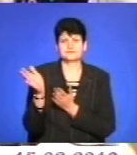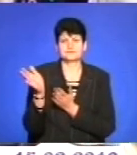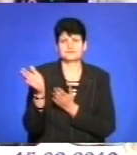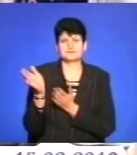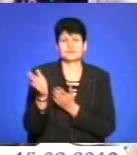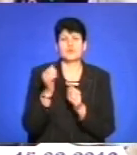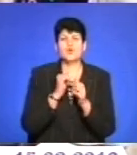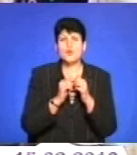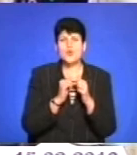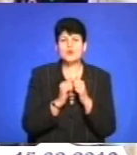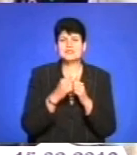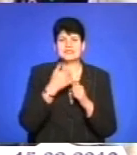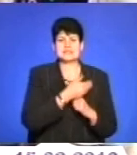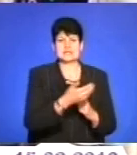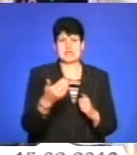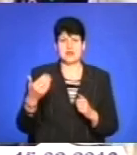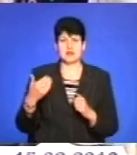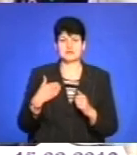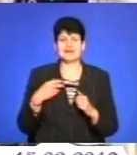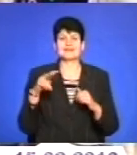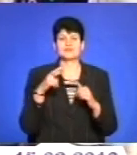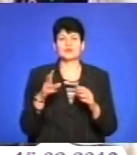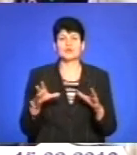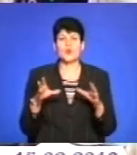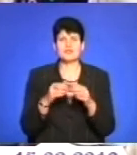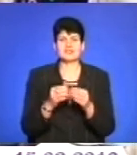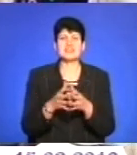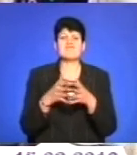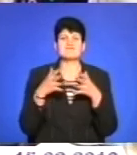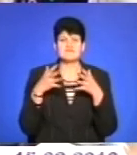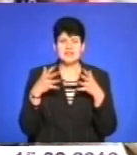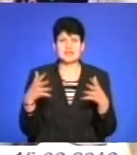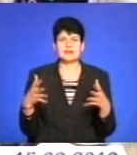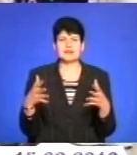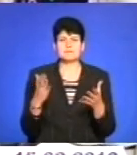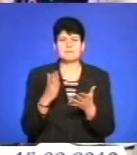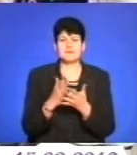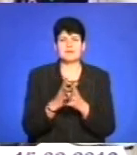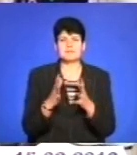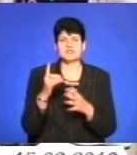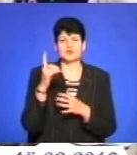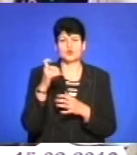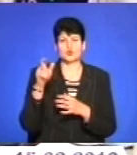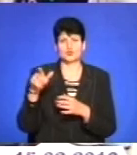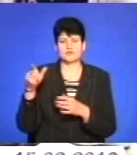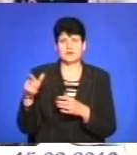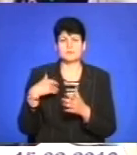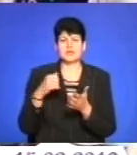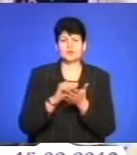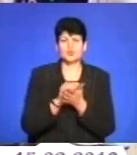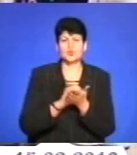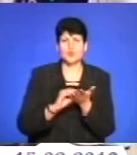бо кожен з нас, а літературне об'єднання велике, воно осягає більше 100 чоловік, і ми